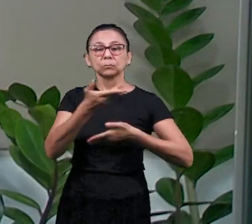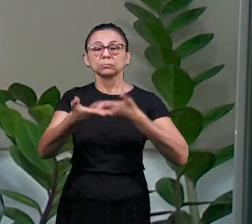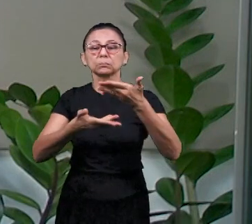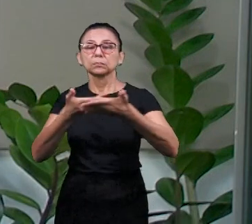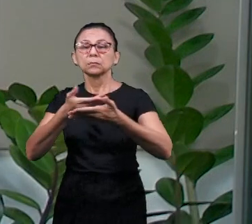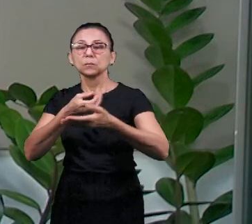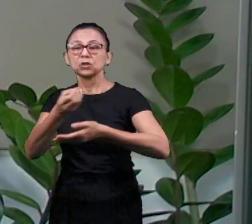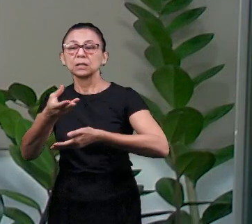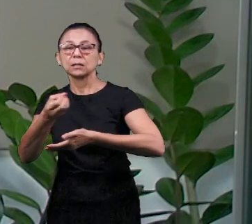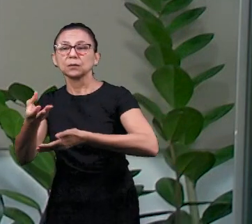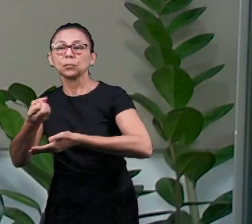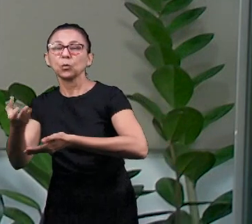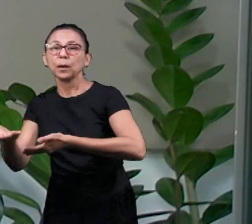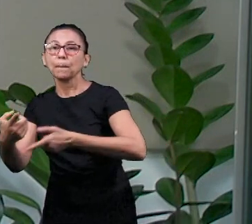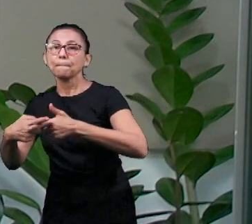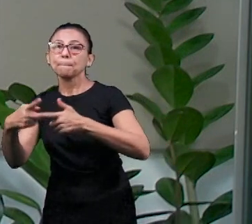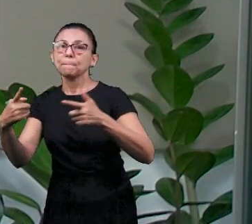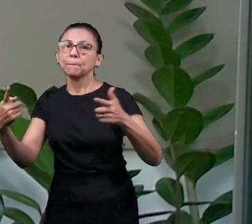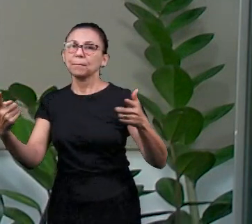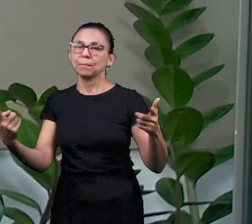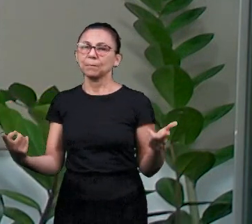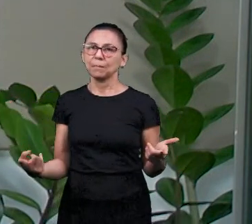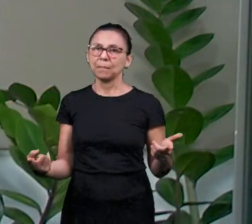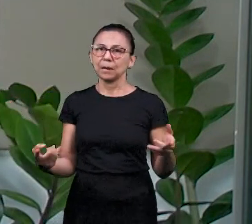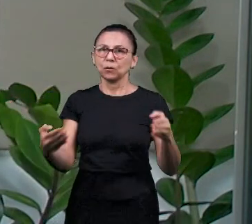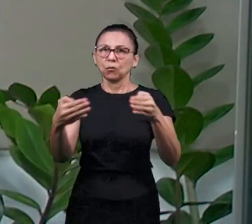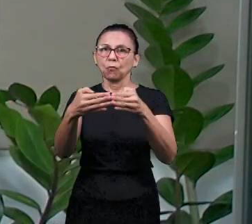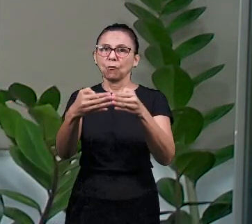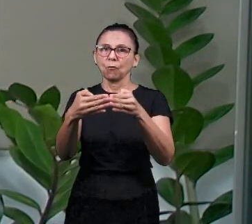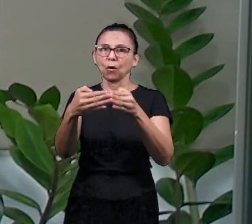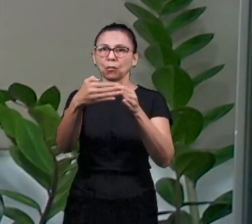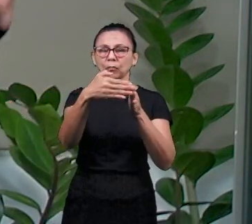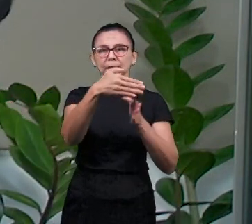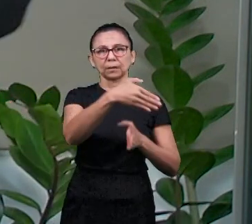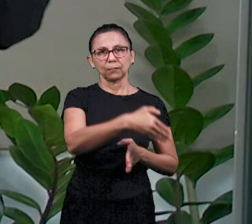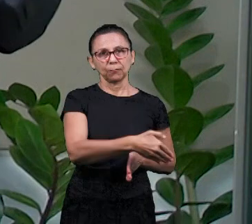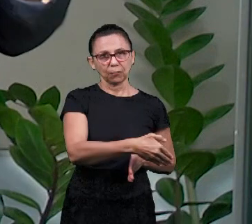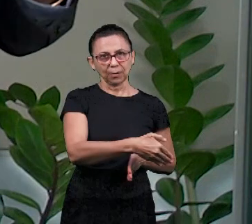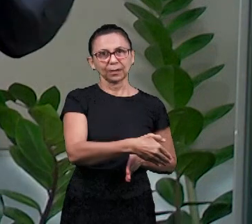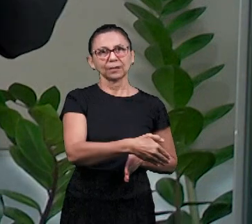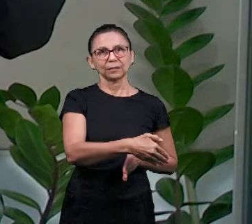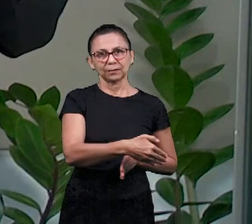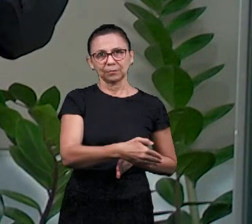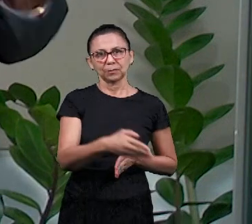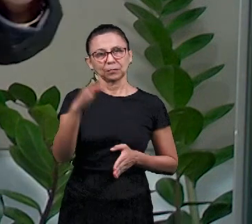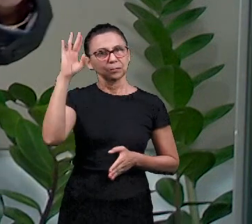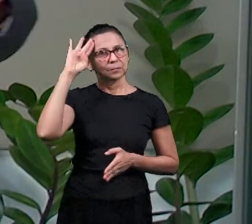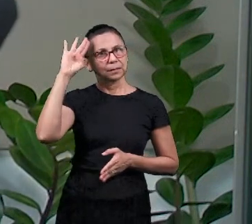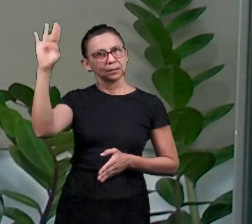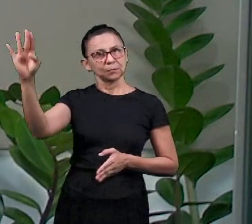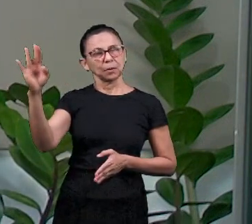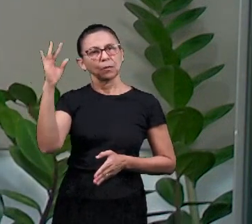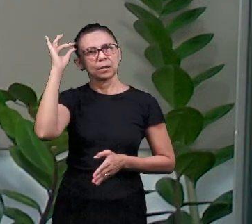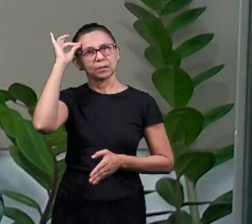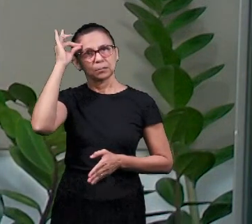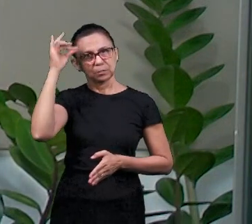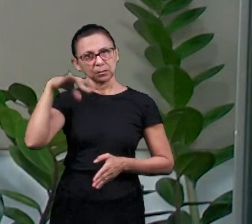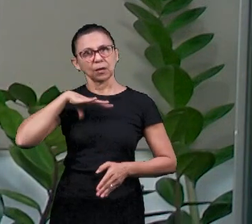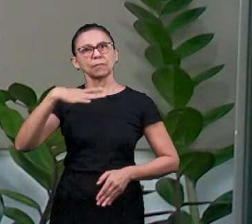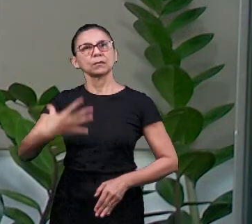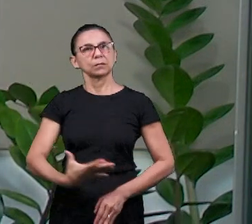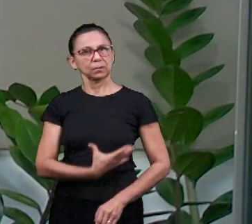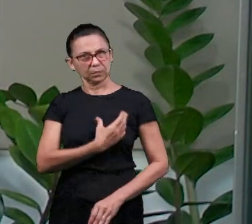Mais c'est un dire que le salut se résume à cela, c'est une déviation du